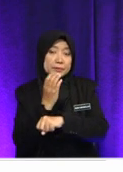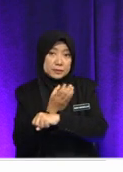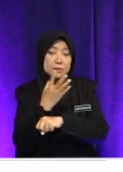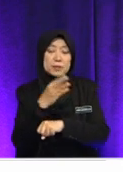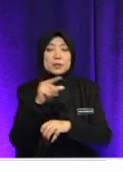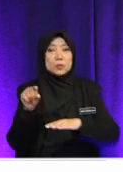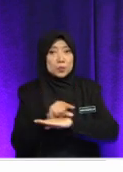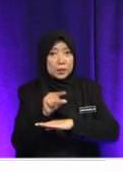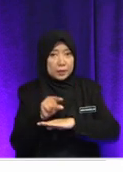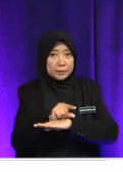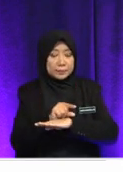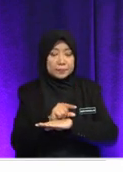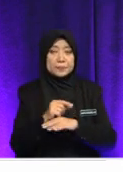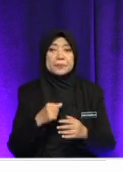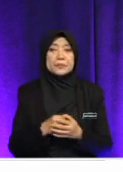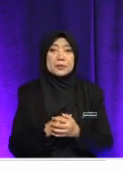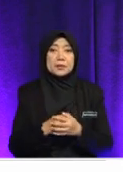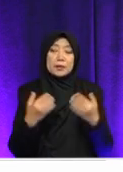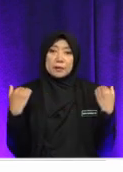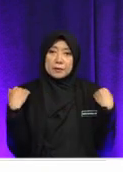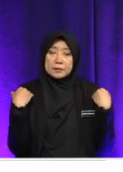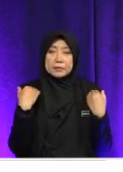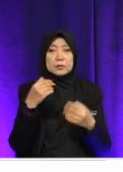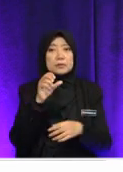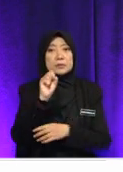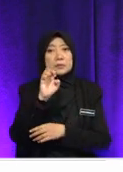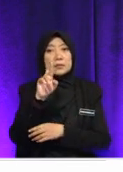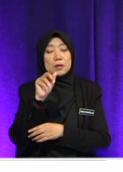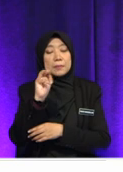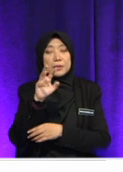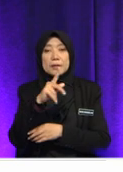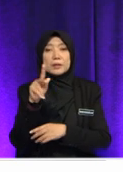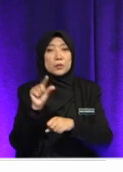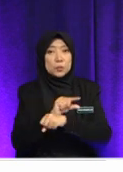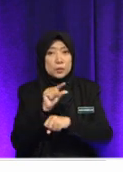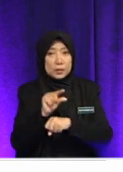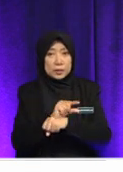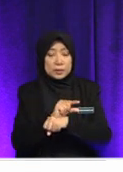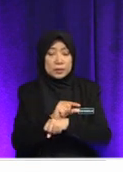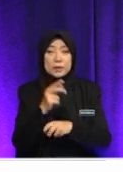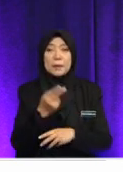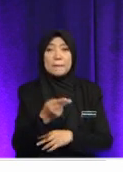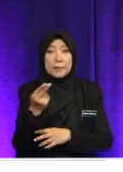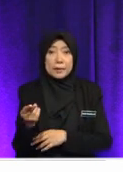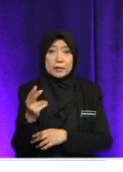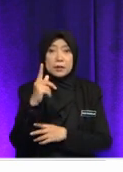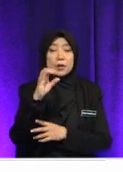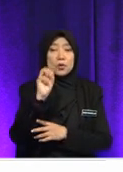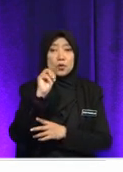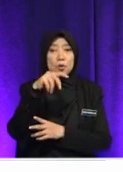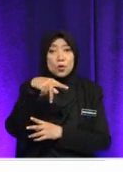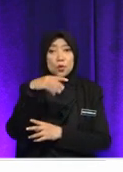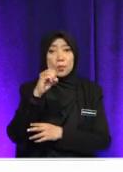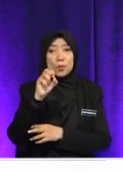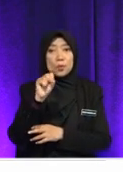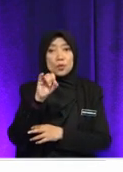8.3 kita ada komposisi seramik dan kegunaan 84 kita ada bahan komposisi dalam segmen ini kita